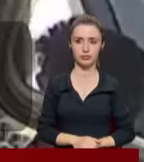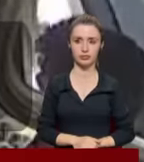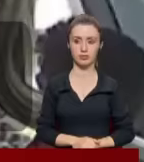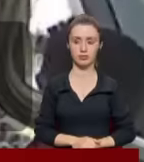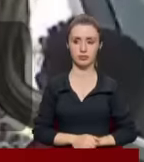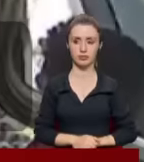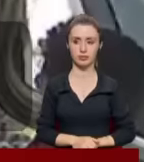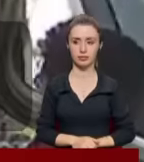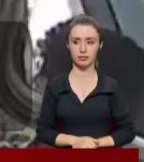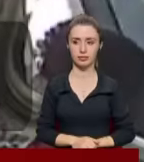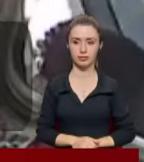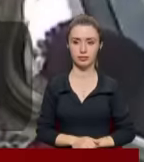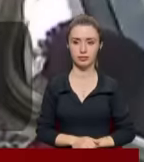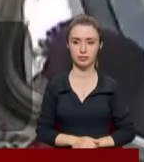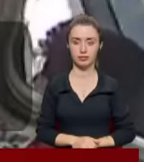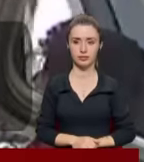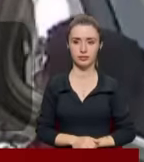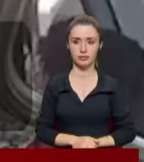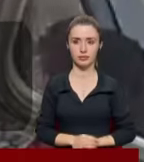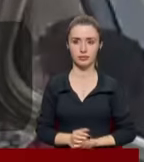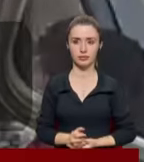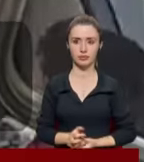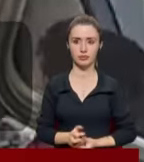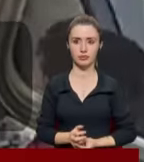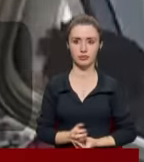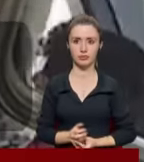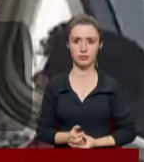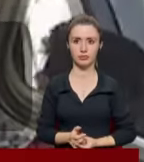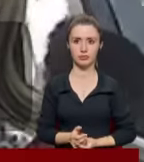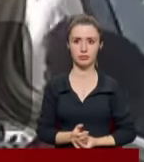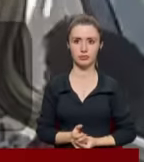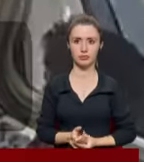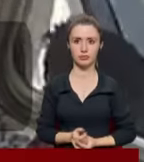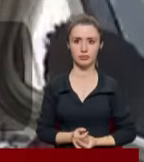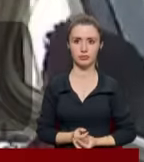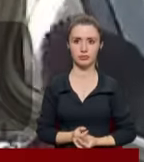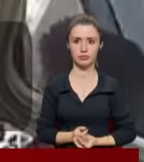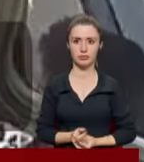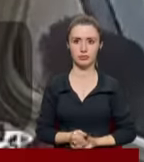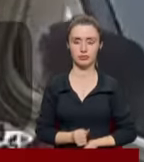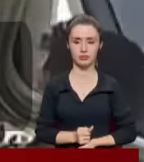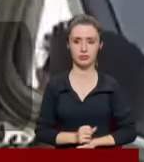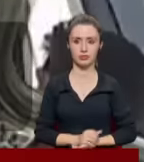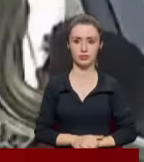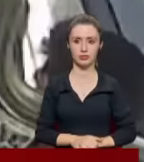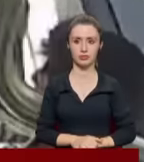olsa o çocuğu kaldırmaz hastas çocuğu neas hasta olduğunu kaldırmayacak